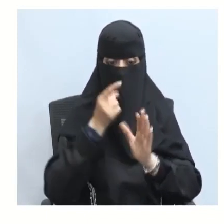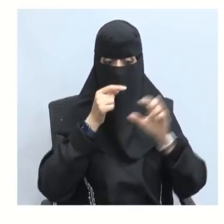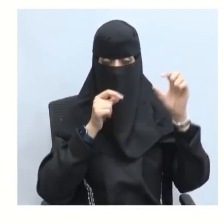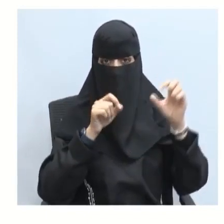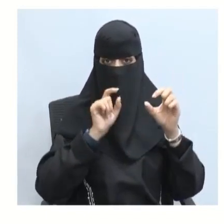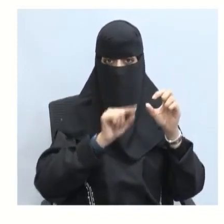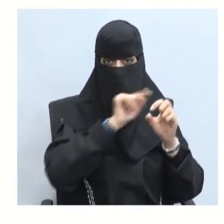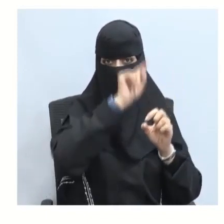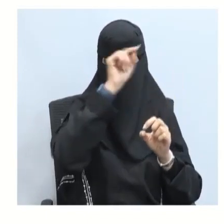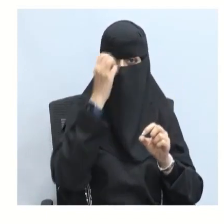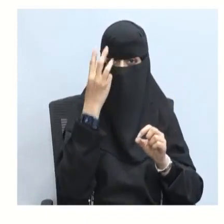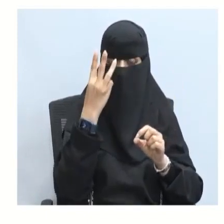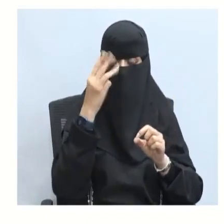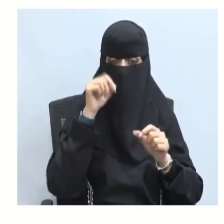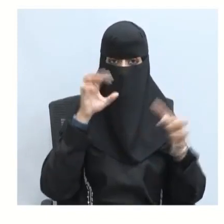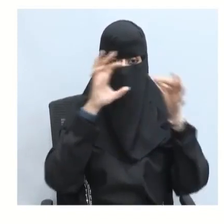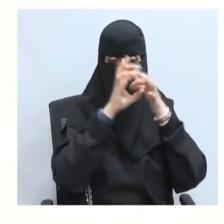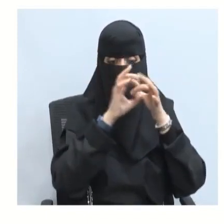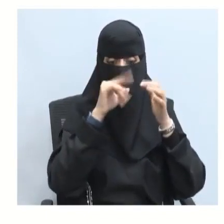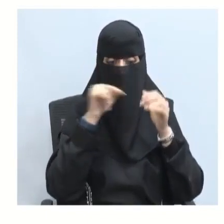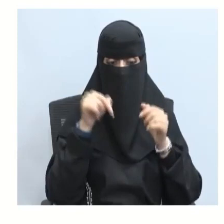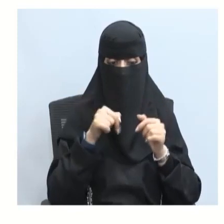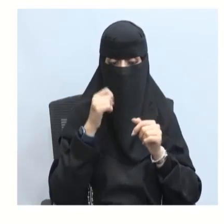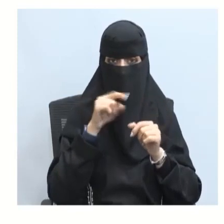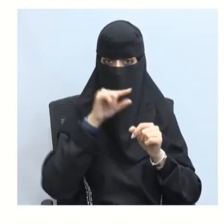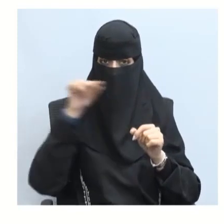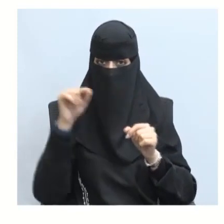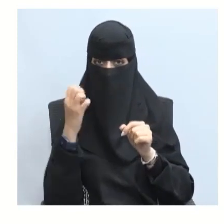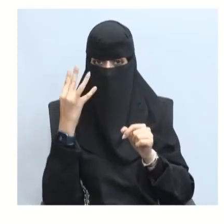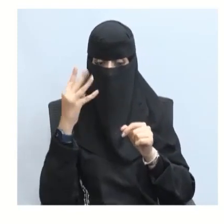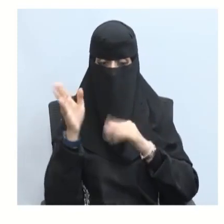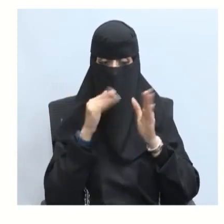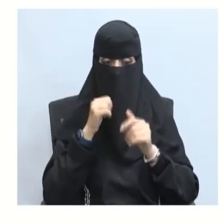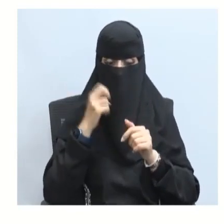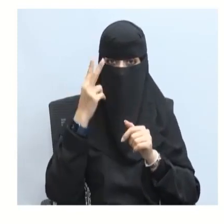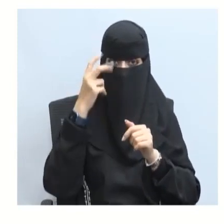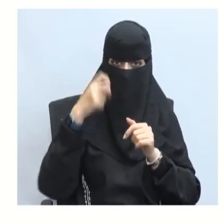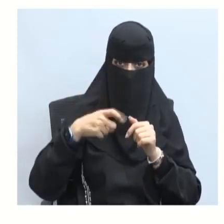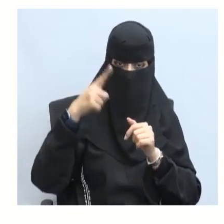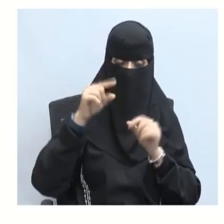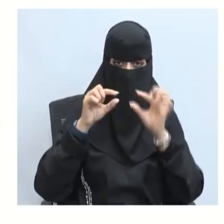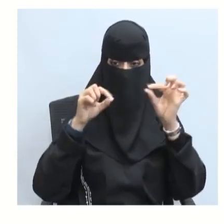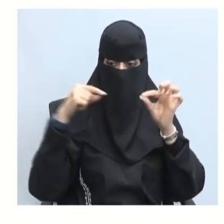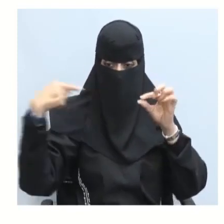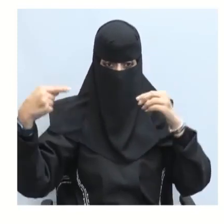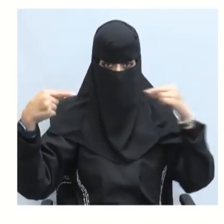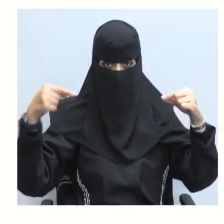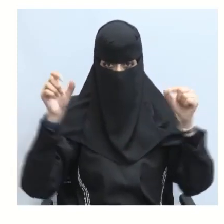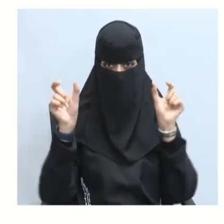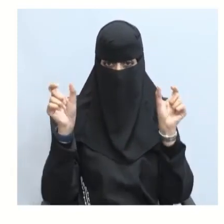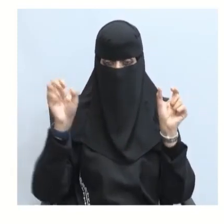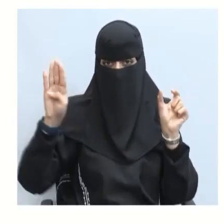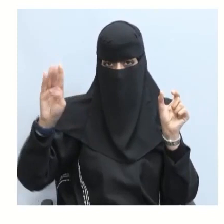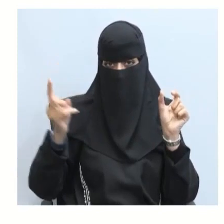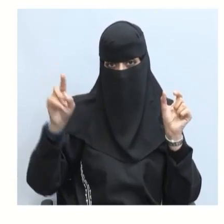ذرات هيدروجين فهنا يكون عليه من هنا الرابعه الكربون الثاني ذرتين هيدروجين رابطتين